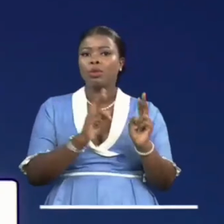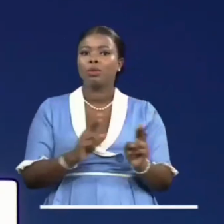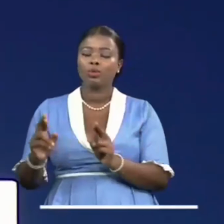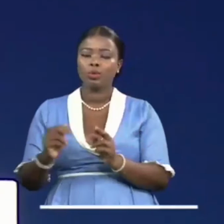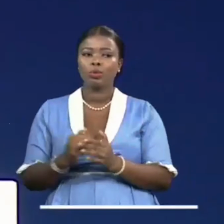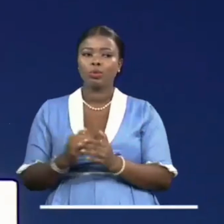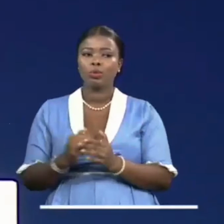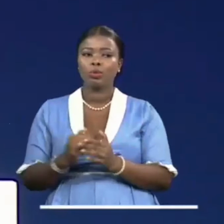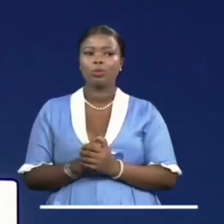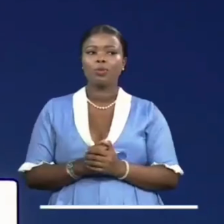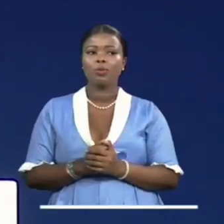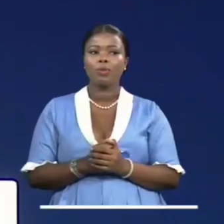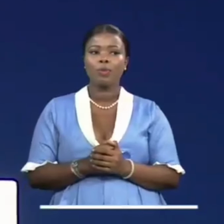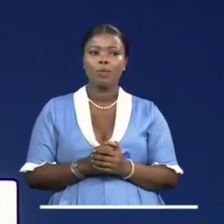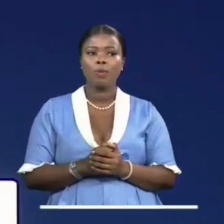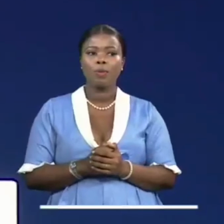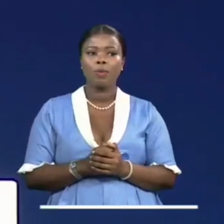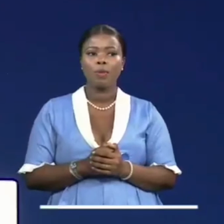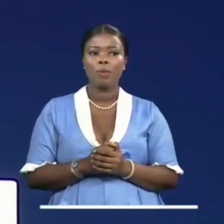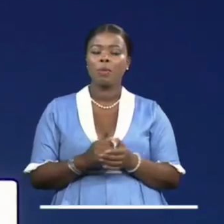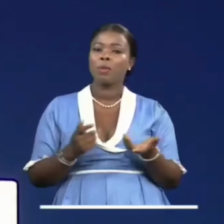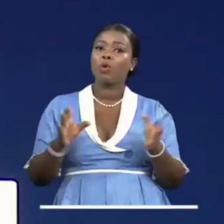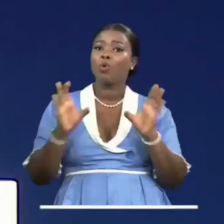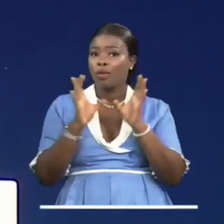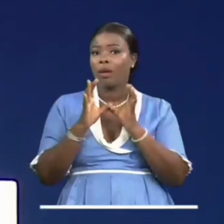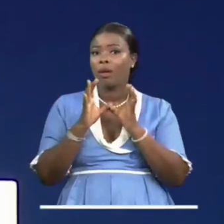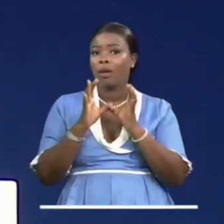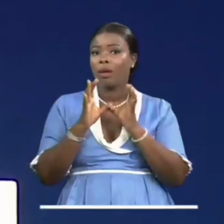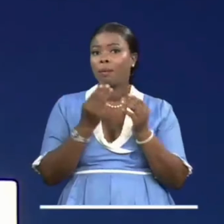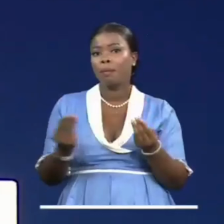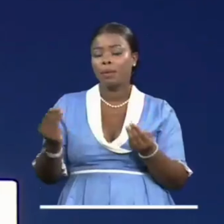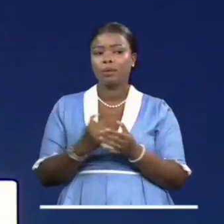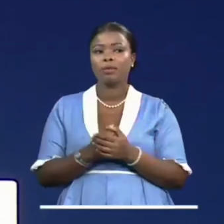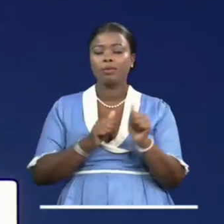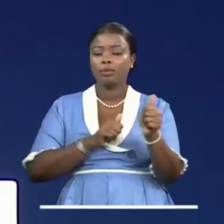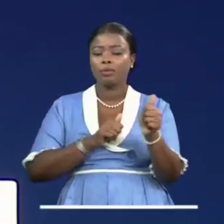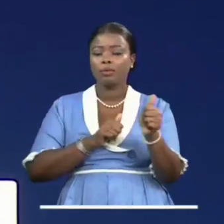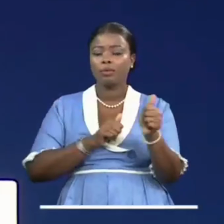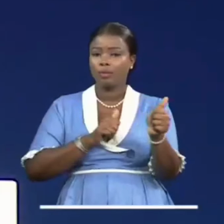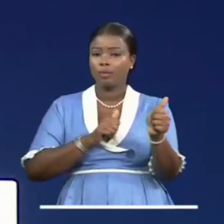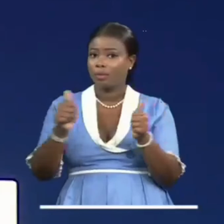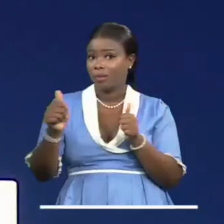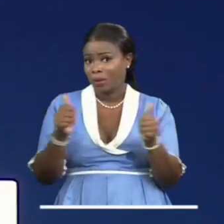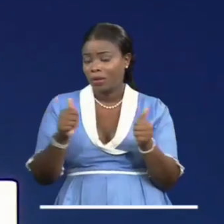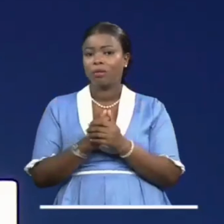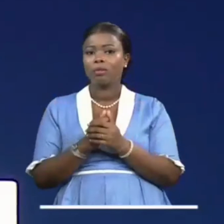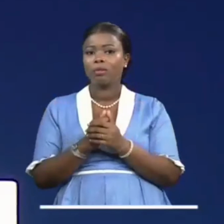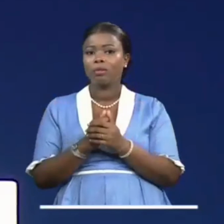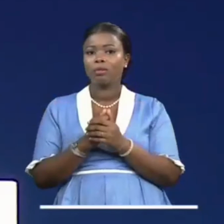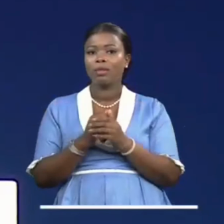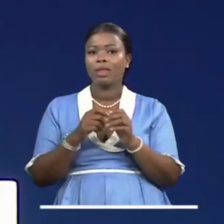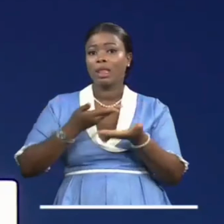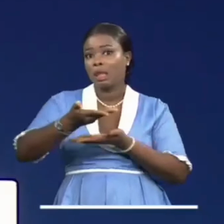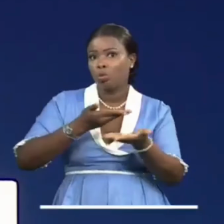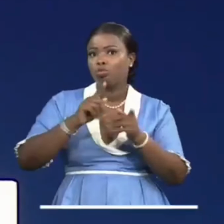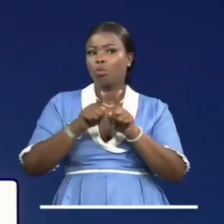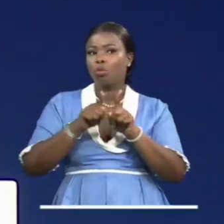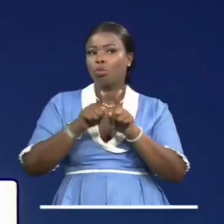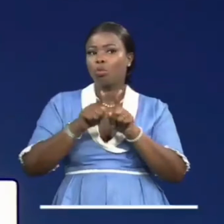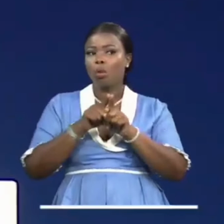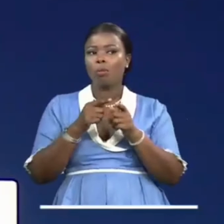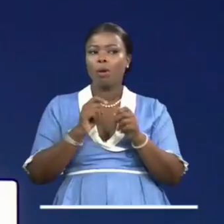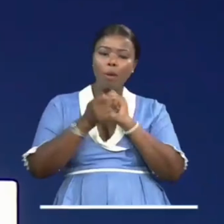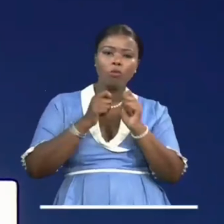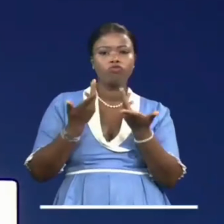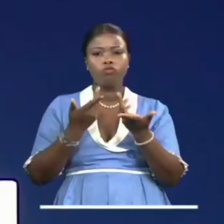de permis d'exploitation de contrat minier et renforcer les capacités de l'administration à pouvoir négocier c'est fondamental quand l'administration